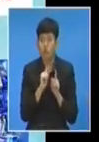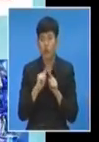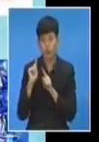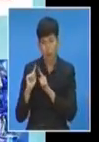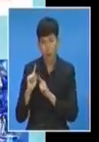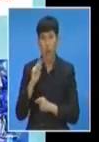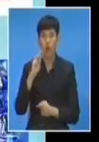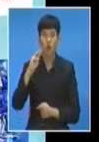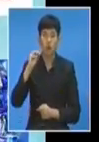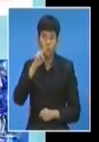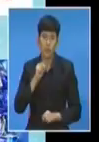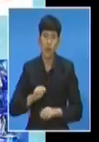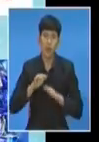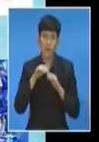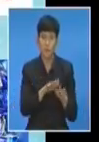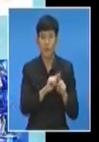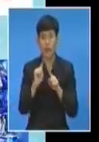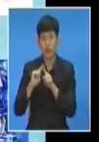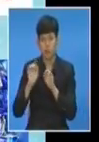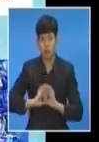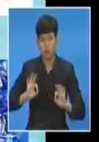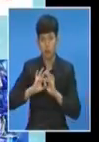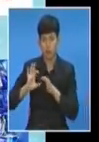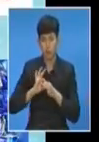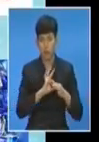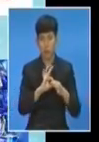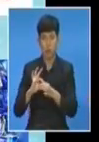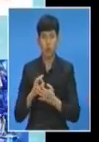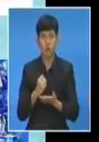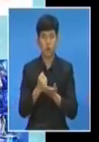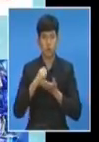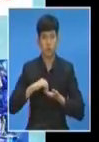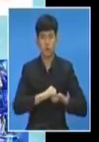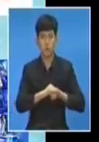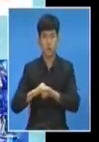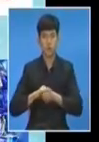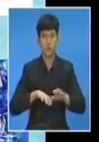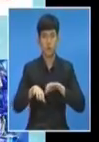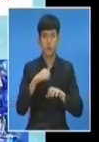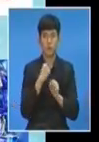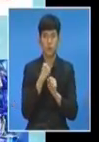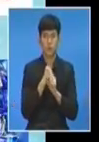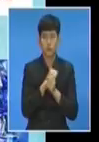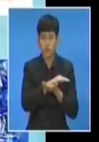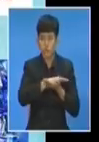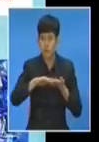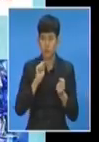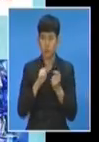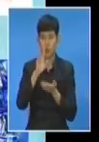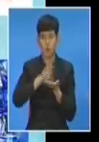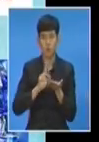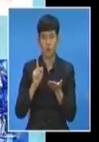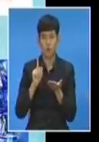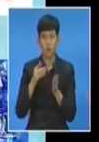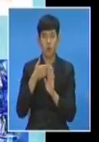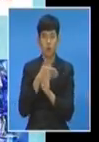านมันเกี่ยวกันทั้งนั้นแหละครับเอามาบูรณาการนะครับแล้วบริหารจัดการเรื่องข้อมูลก่อน